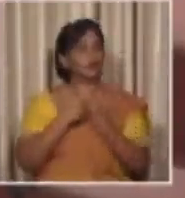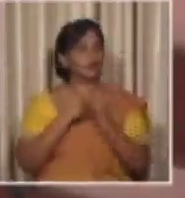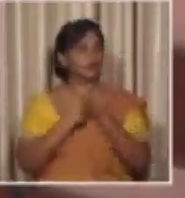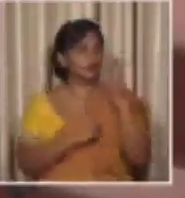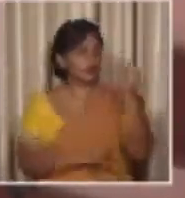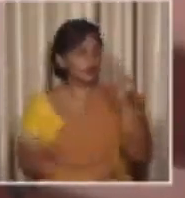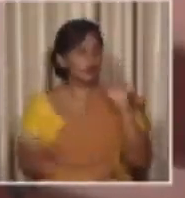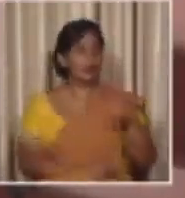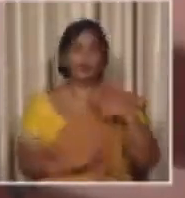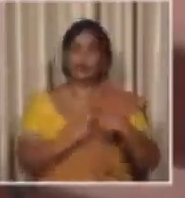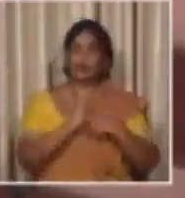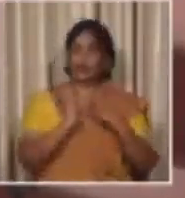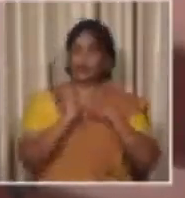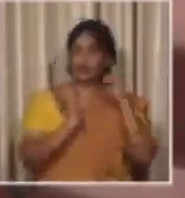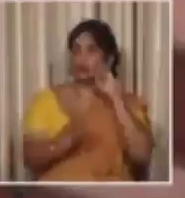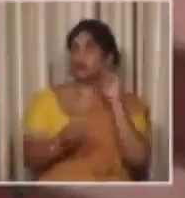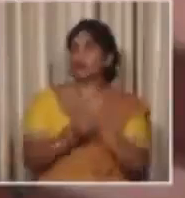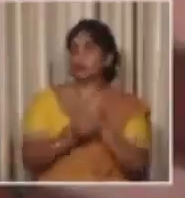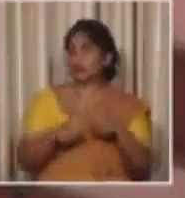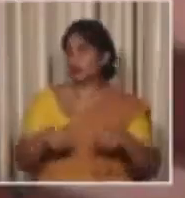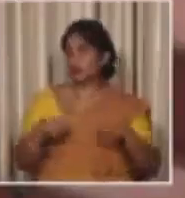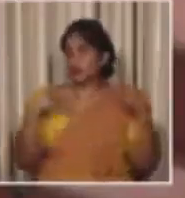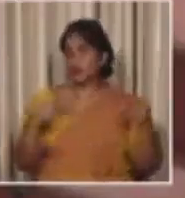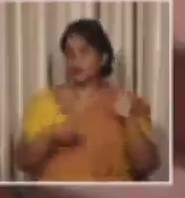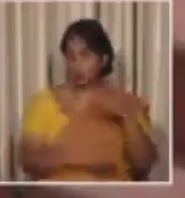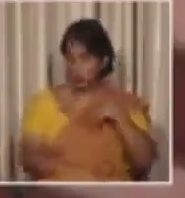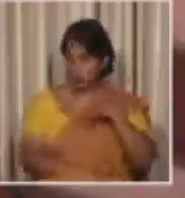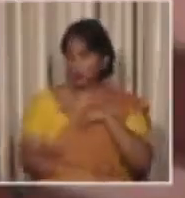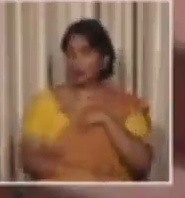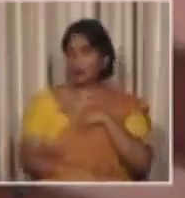දීම රටේ ජාතික ආරක්ෂාවට තර්ජනයක් බව පිළිගන්නේද?